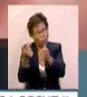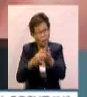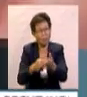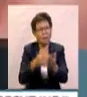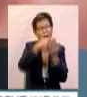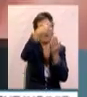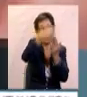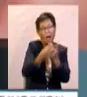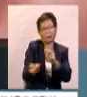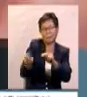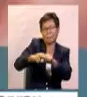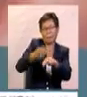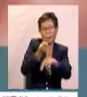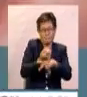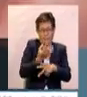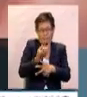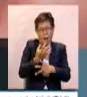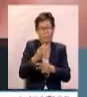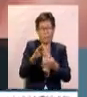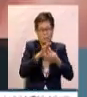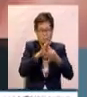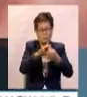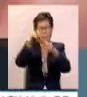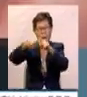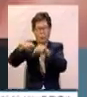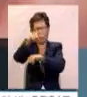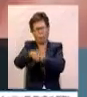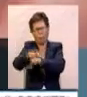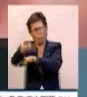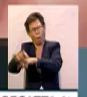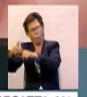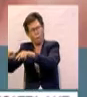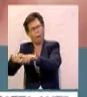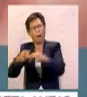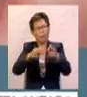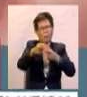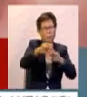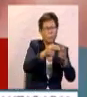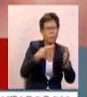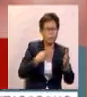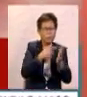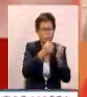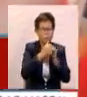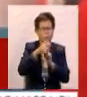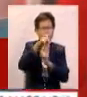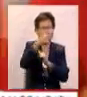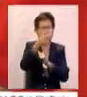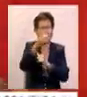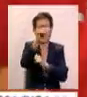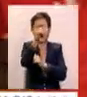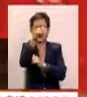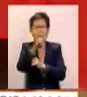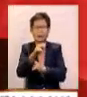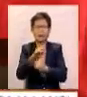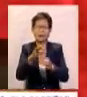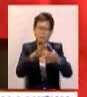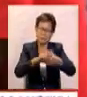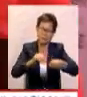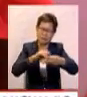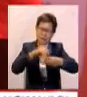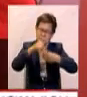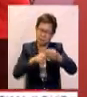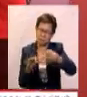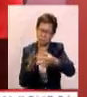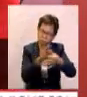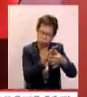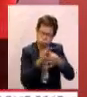inisiatif tambah emas ini dilaksanakan dengan kerjasama banyak pihak, antaranya adalah BUS. Kita bersama dengan Encik Khairul. Encik Khairul nak ceritakan tentang kolaborasi untuk